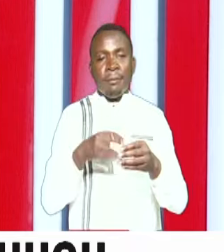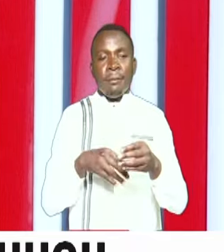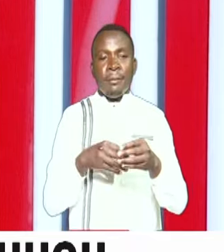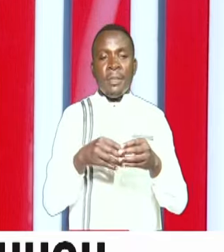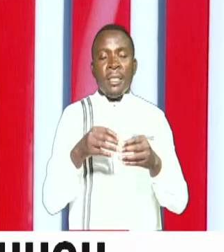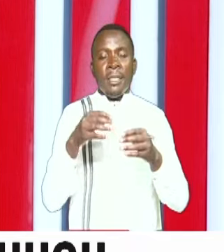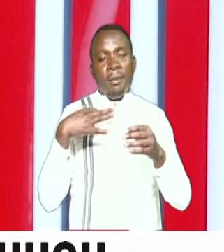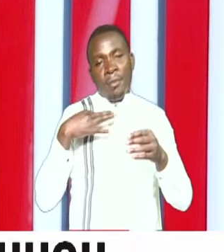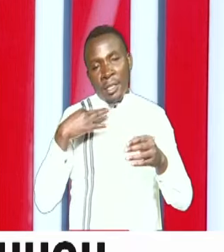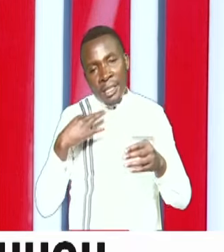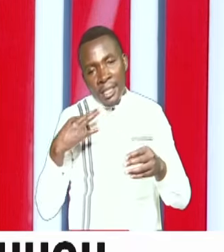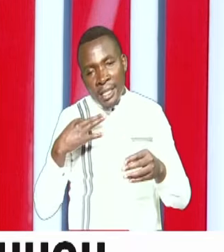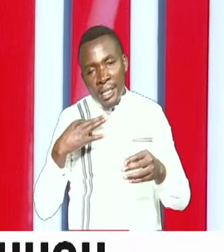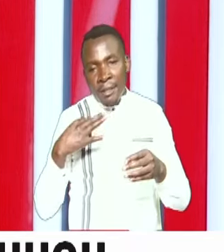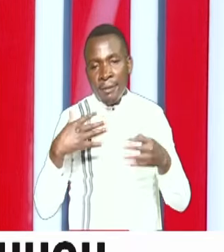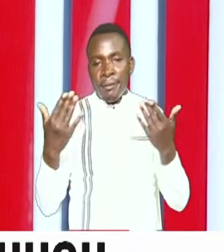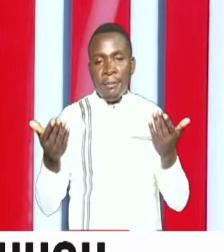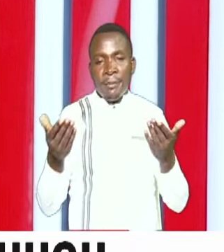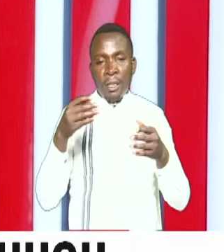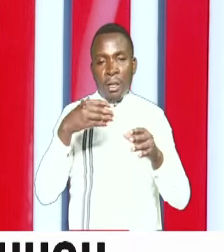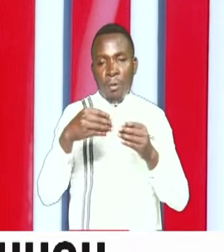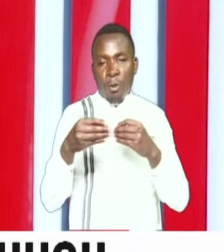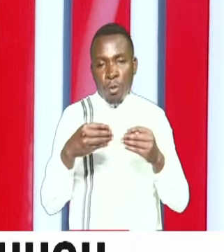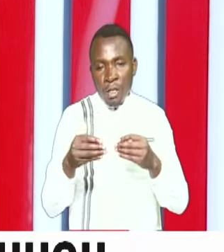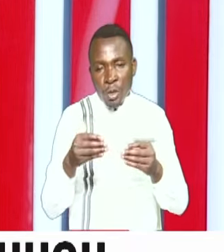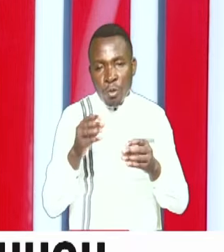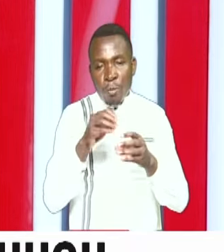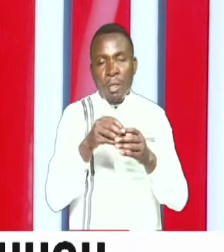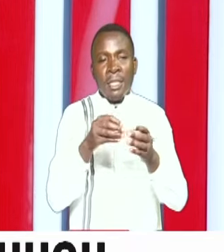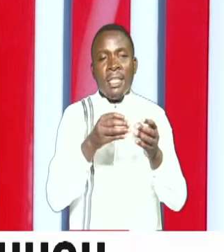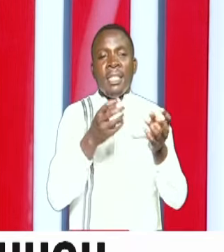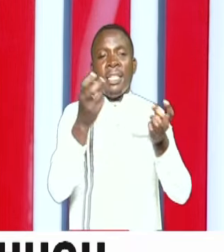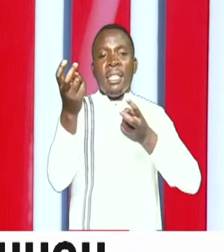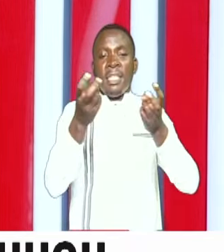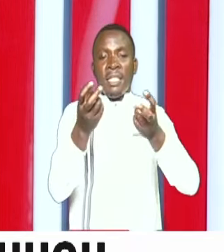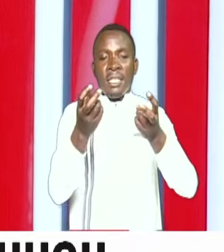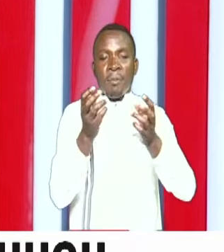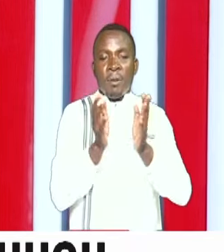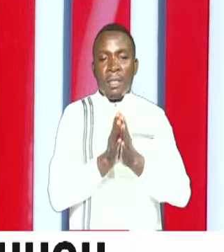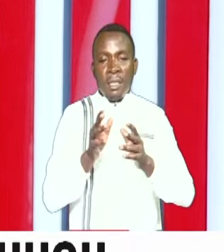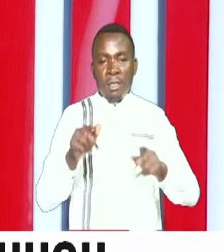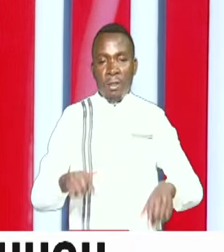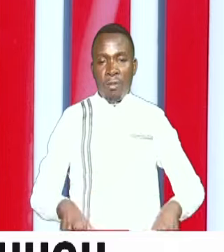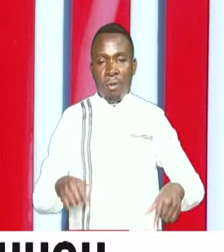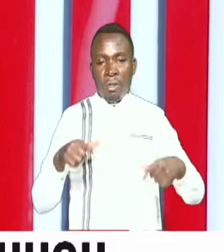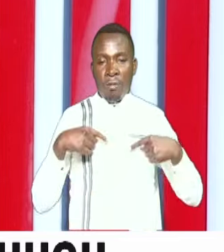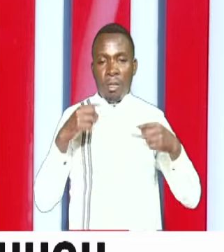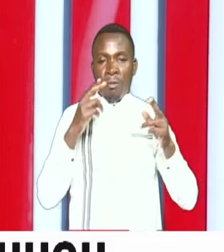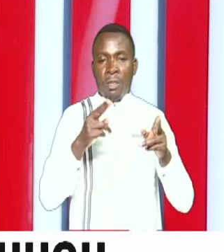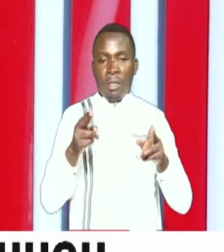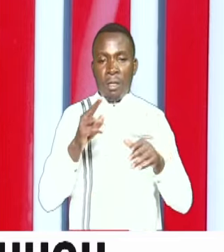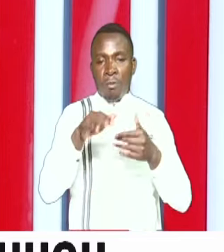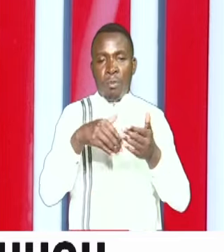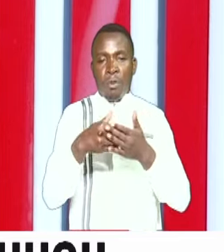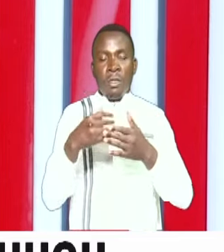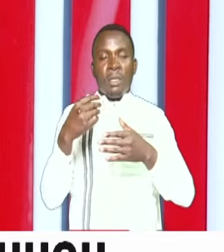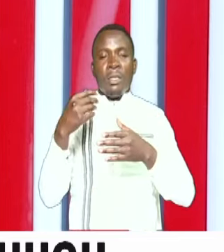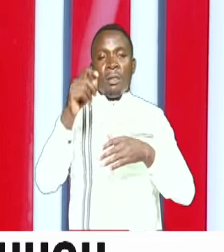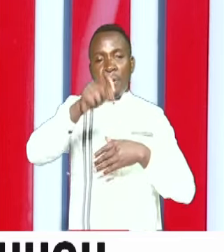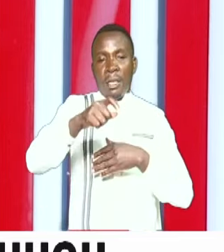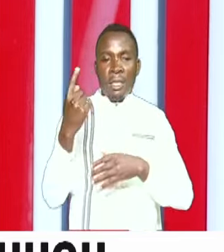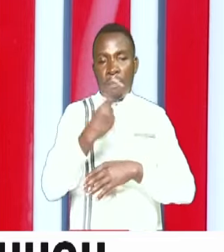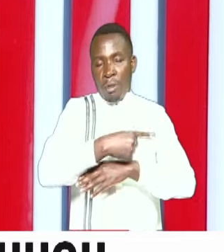ibyambarwa ibikoresho muri transport no mu buzima busanzwe ibyo biba bikenerwa umunsi ku munsi kandi bimwe muri byo bikorwa